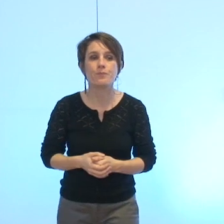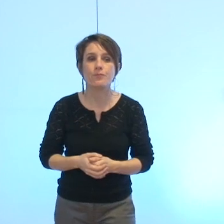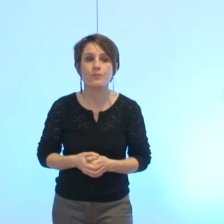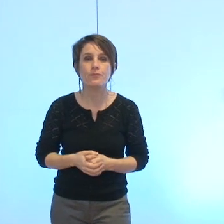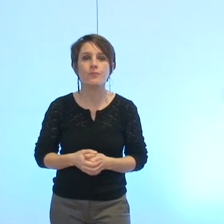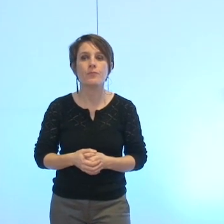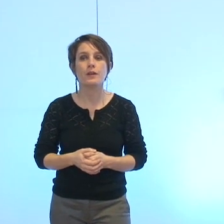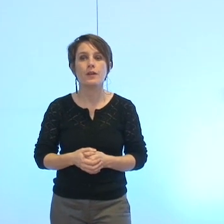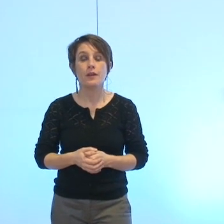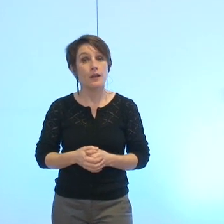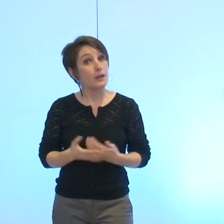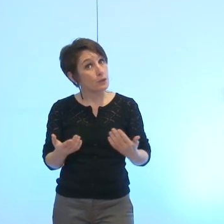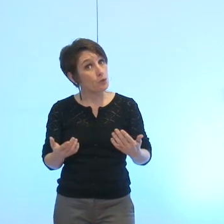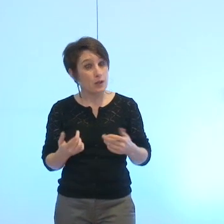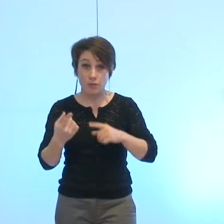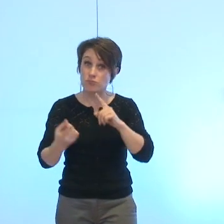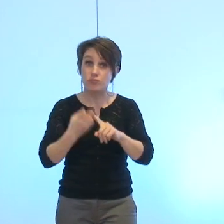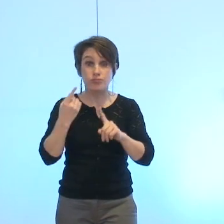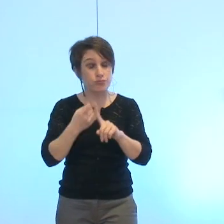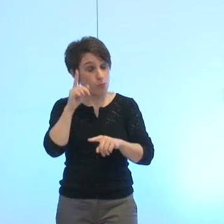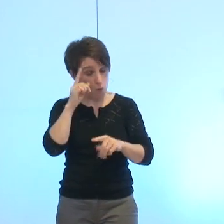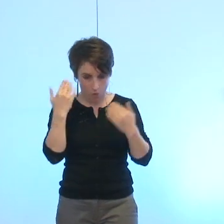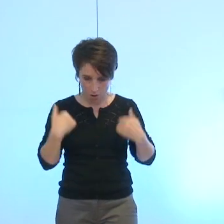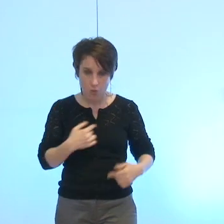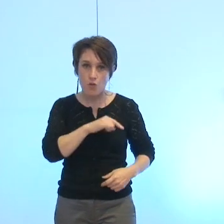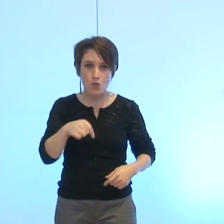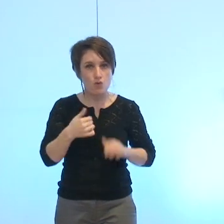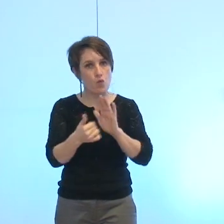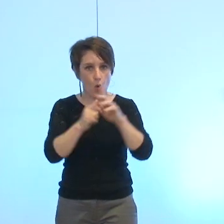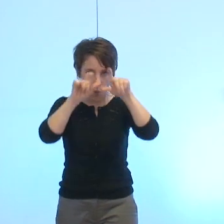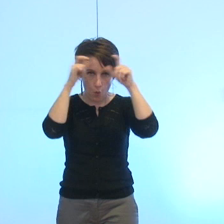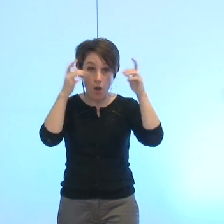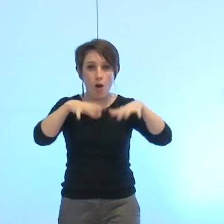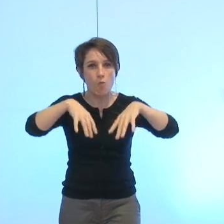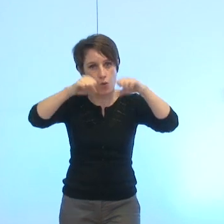responsabilité d'employeur avec le respect et l'humilité